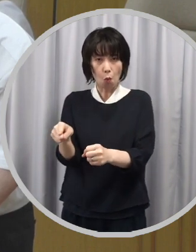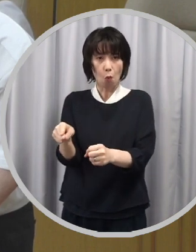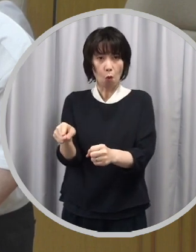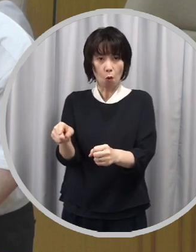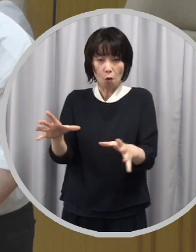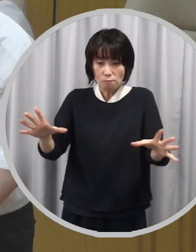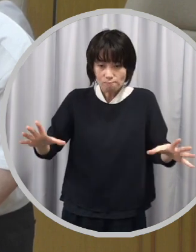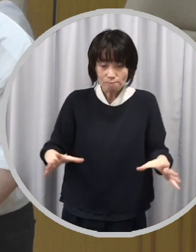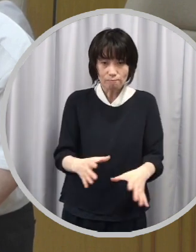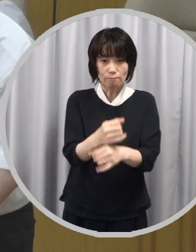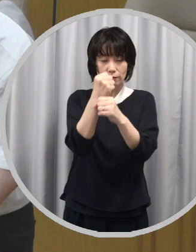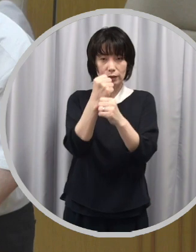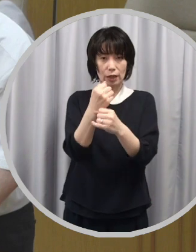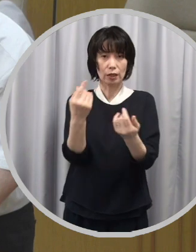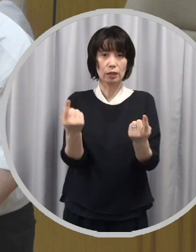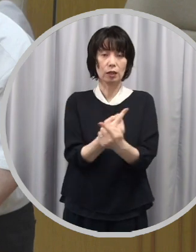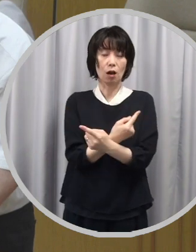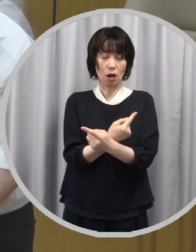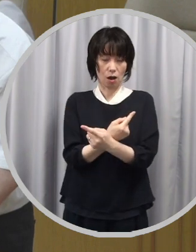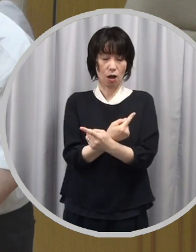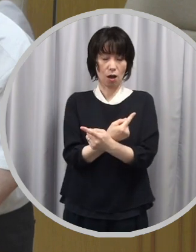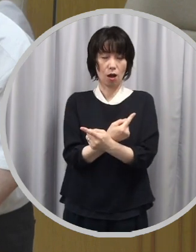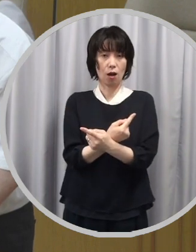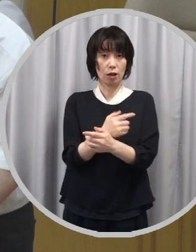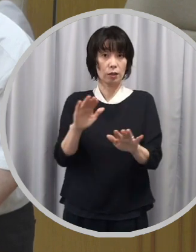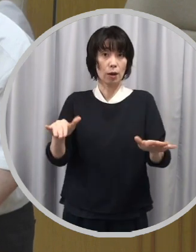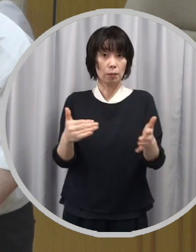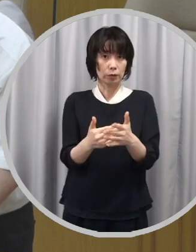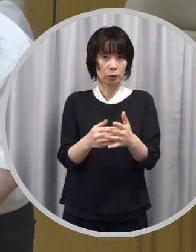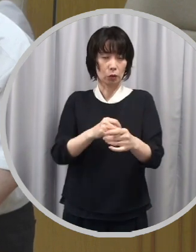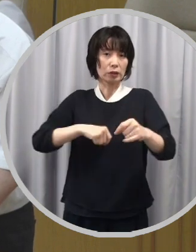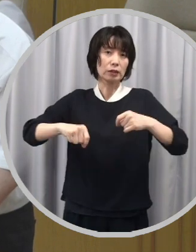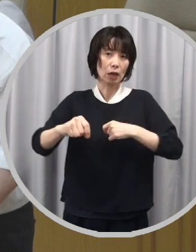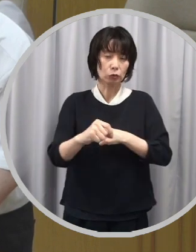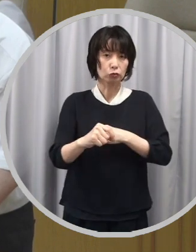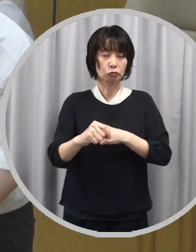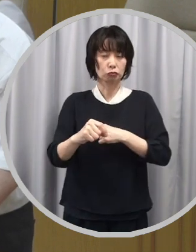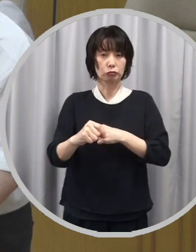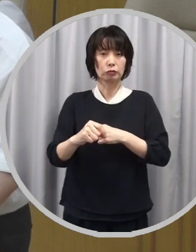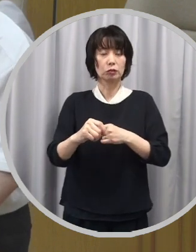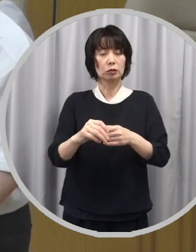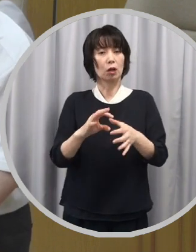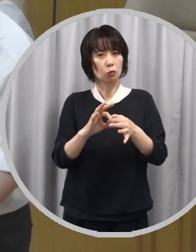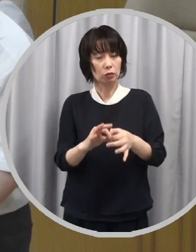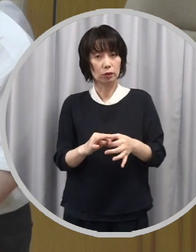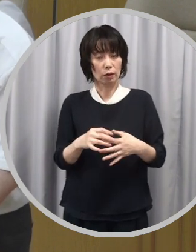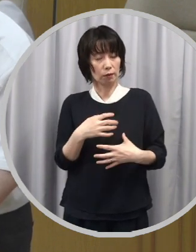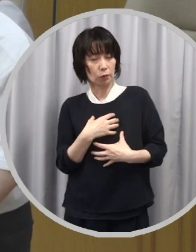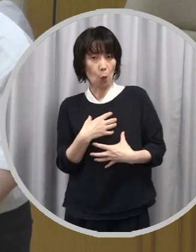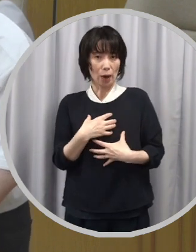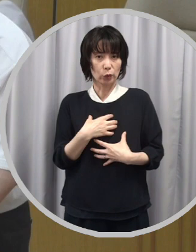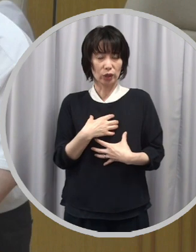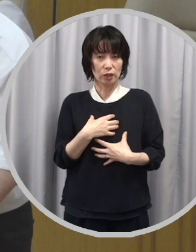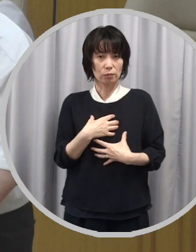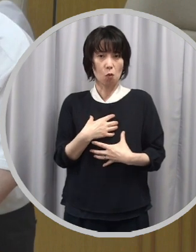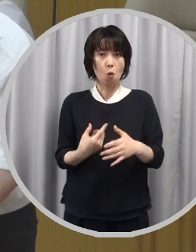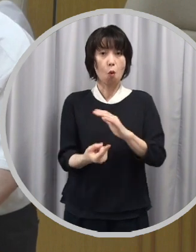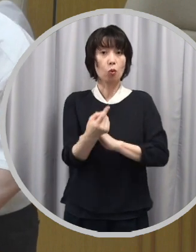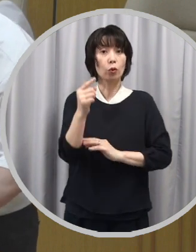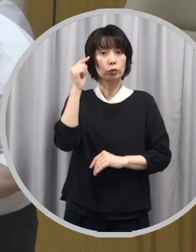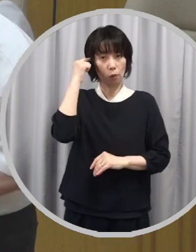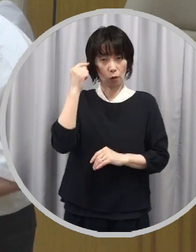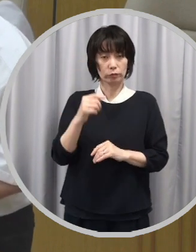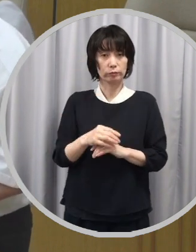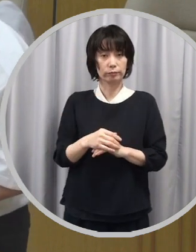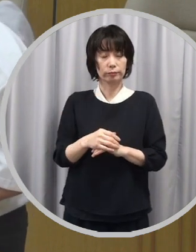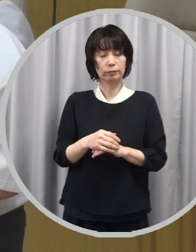一体化を図ると逆の動きになるわけですから、最初は戸惑いもあるかと思いますが、